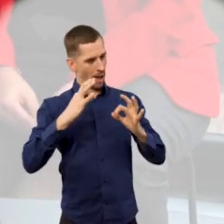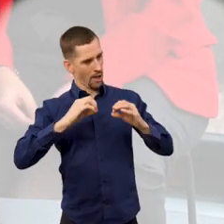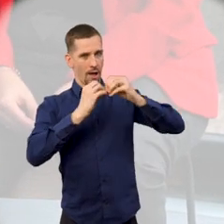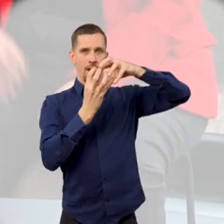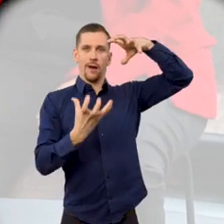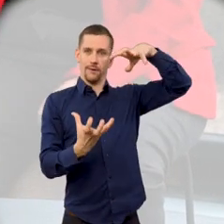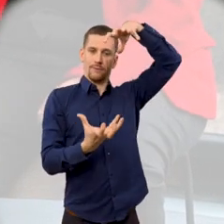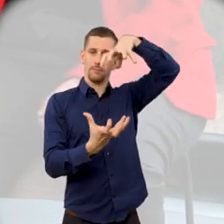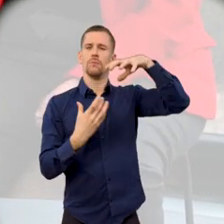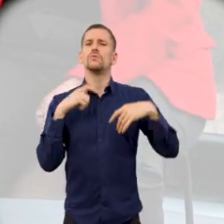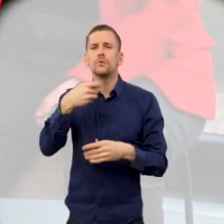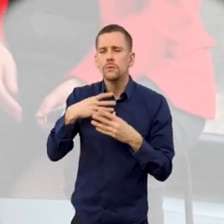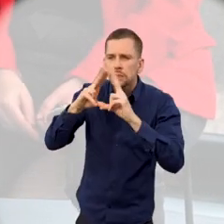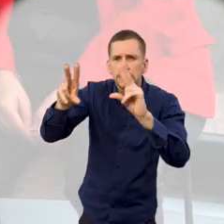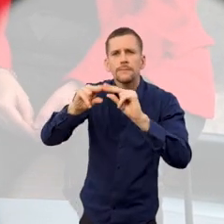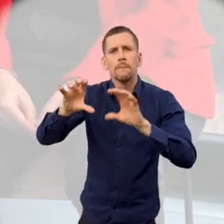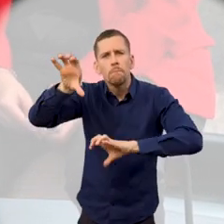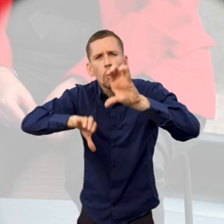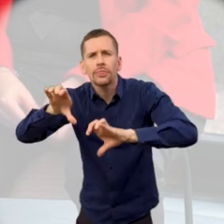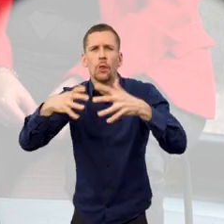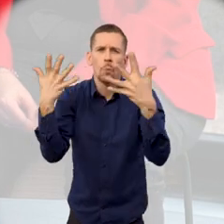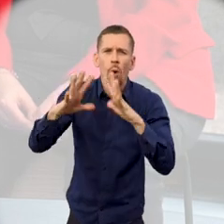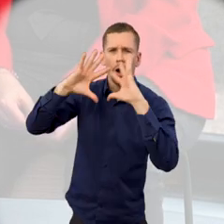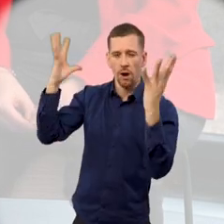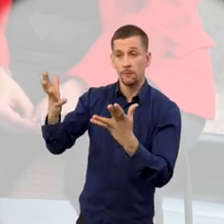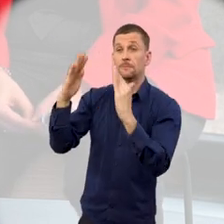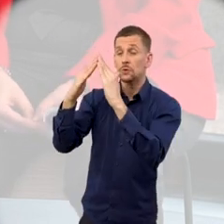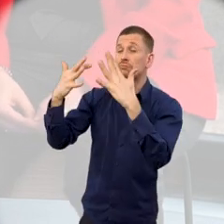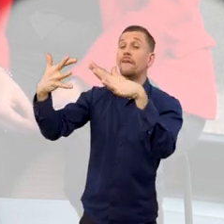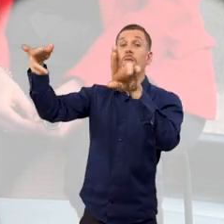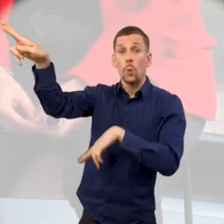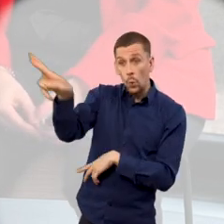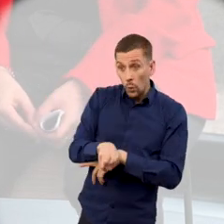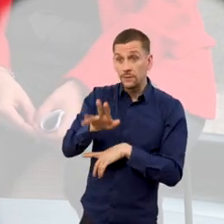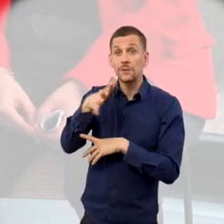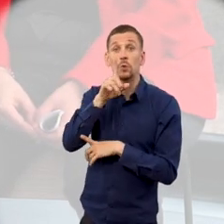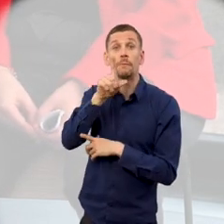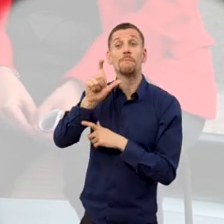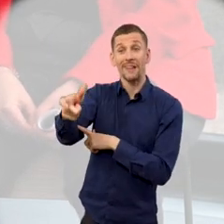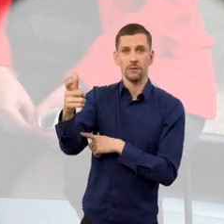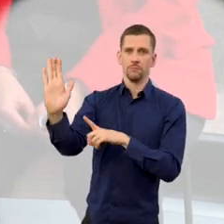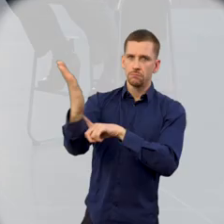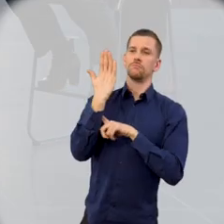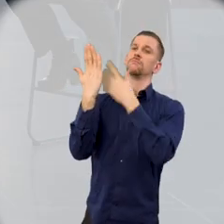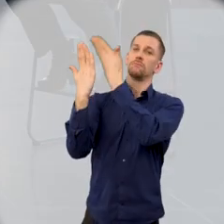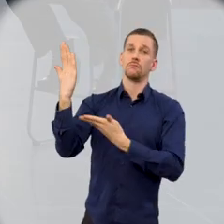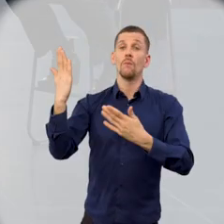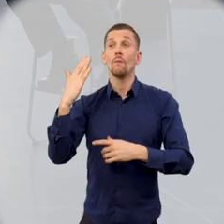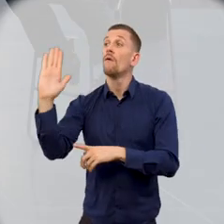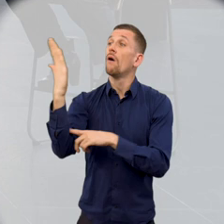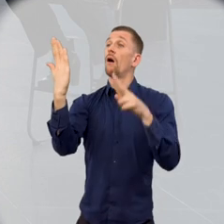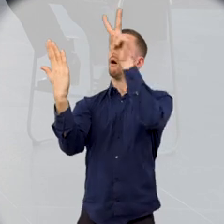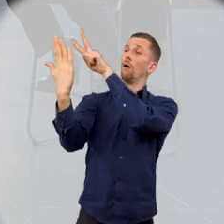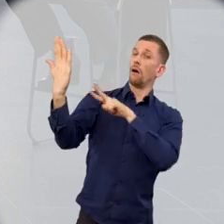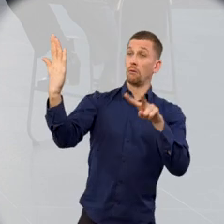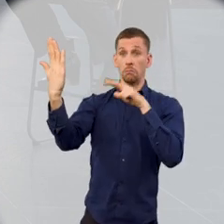page. On leur donne une maquette avec tous les tutos. Et donc, ils ont 15 jours pour le faire à la maison. Et ils reviennent nous le présenter au bout des 15 jours. Et là,